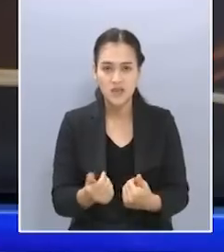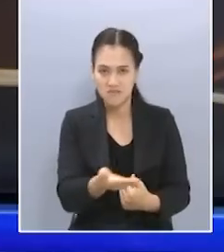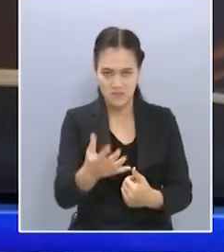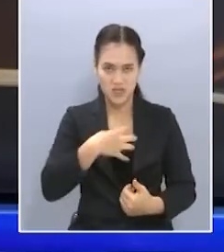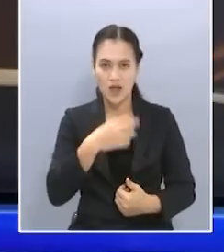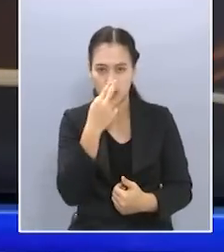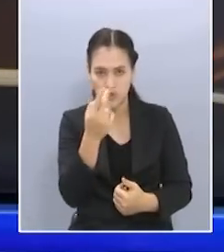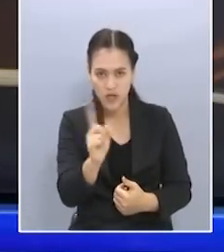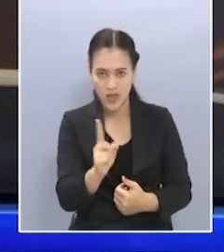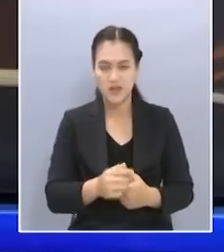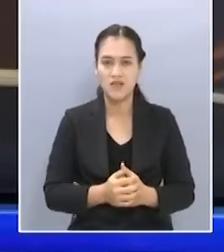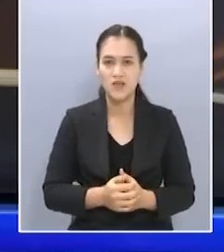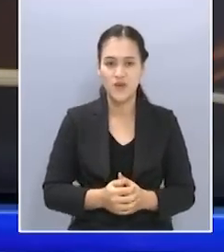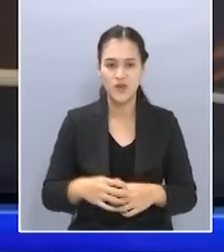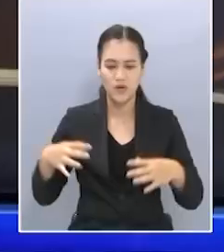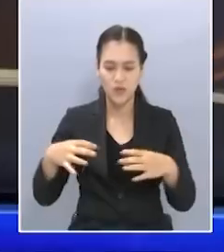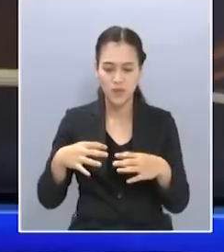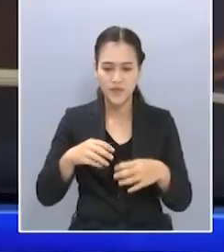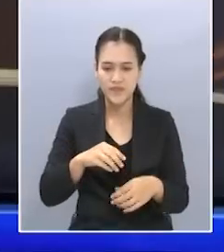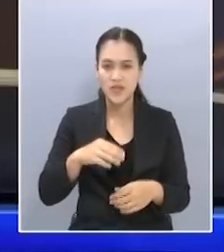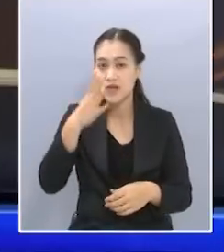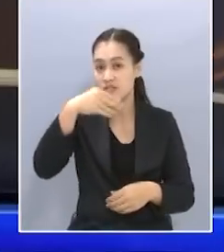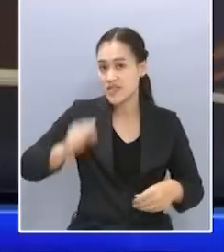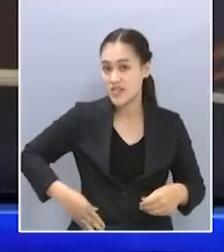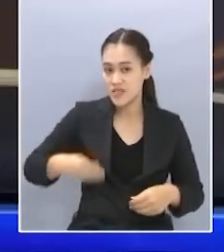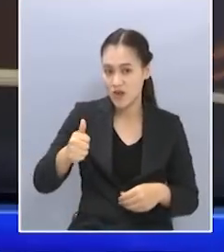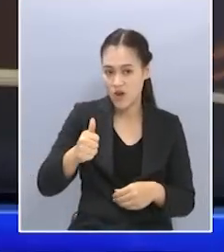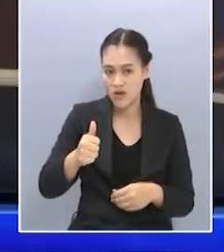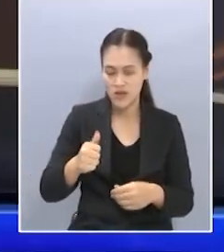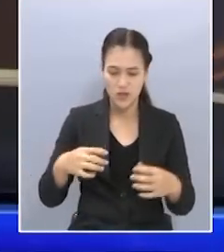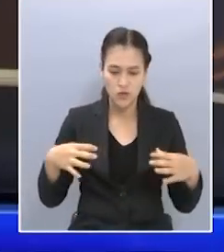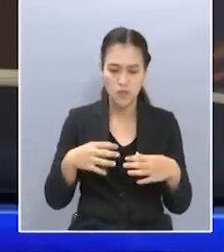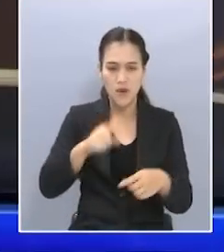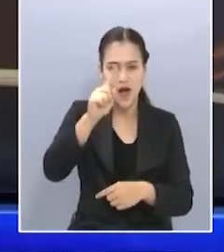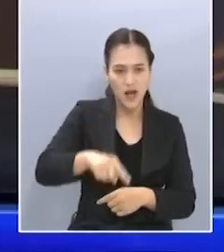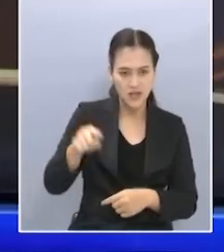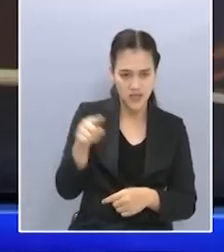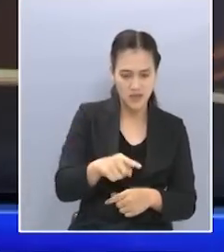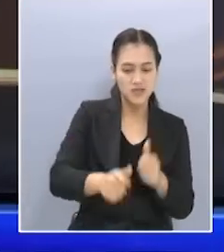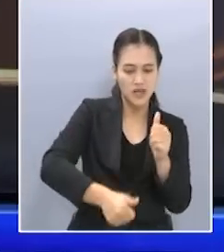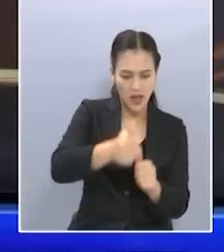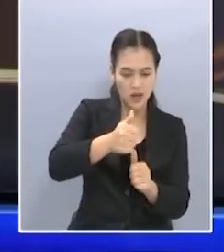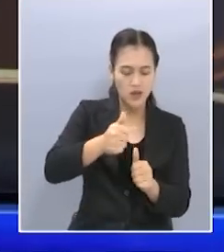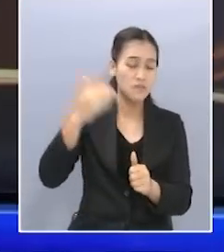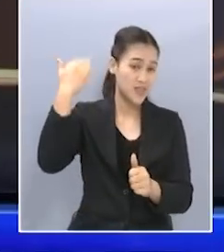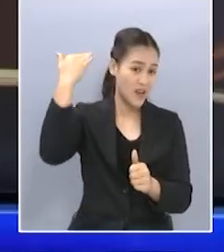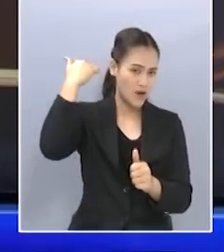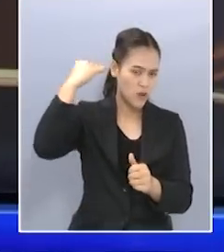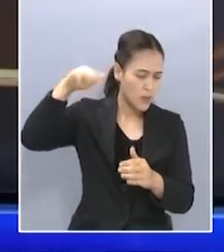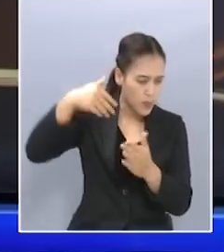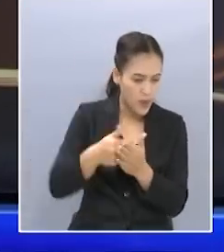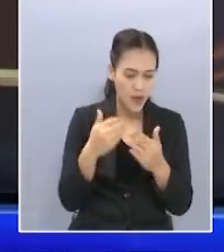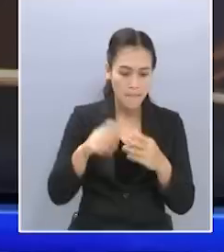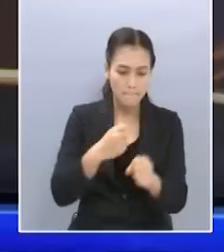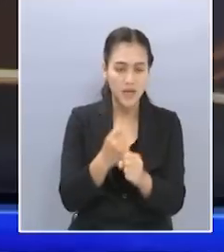เลสเตอร์ซิตี้จิ้งจอกสยามซึ่งเป็นแชมป์จากอังกฤษนะครับปีที่แล้วเป็นแชมป์ลีกอังกฤษแล้วมาปีนี้หลายคนบอกเลยนะครับว่าอ